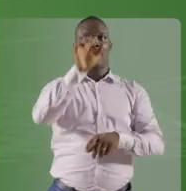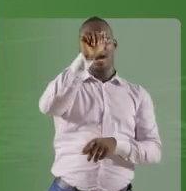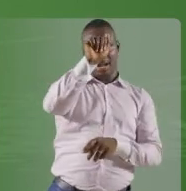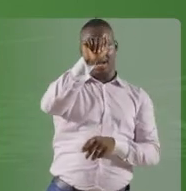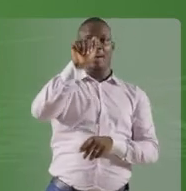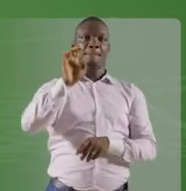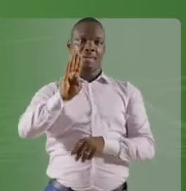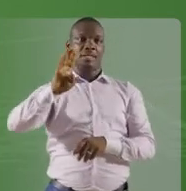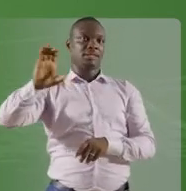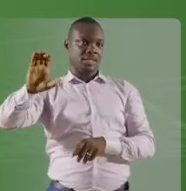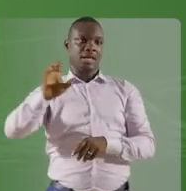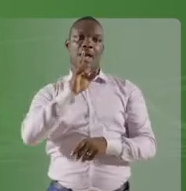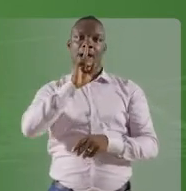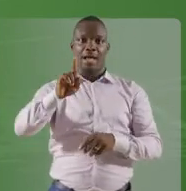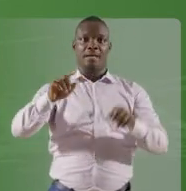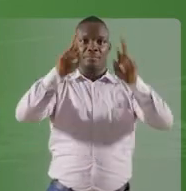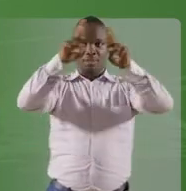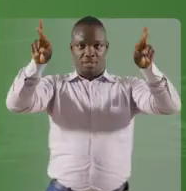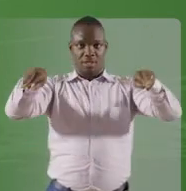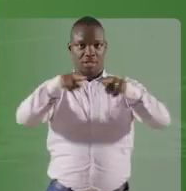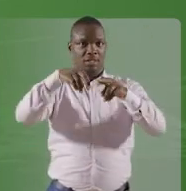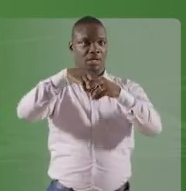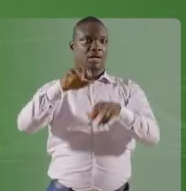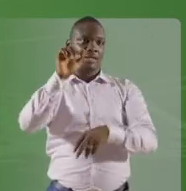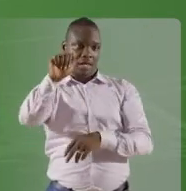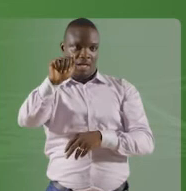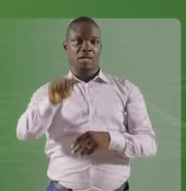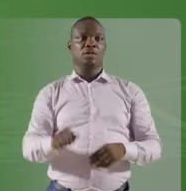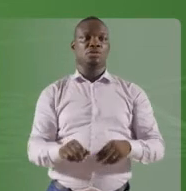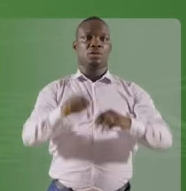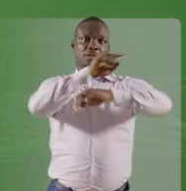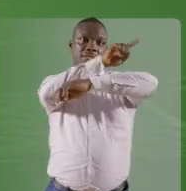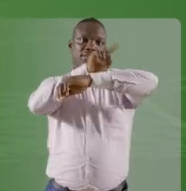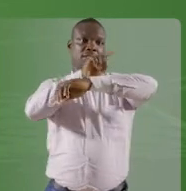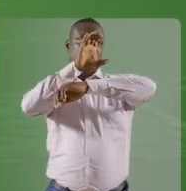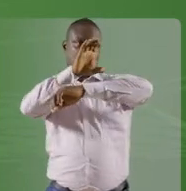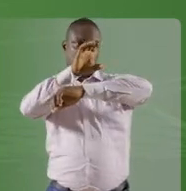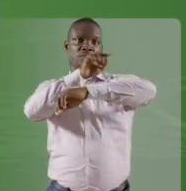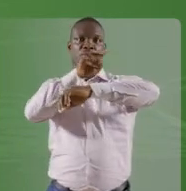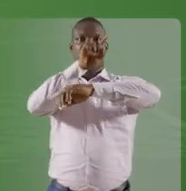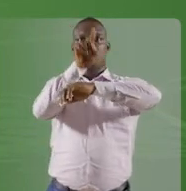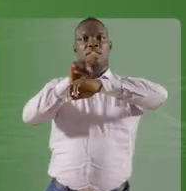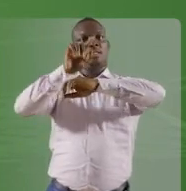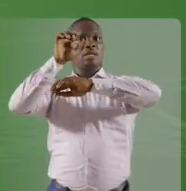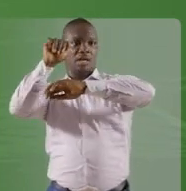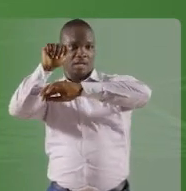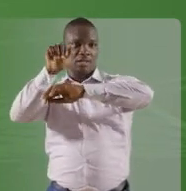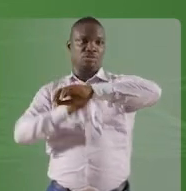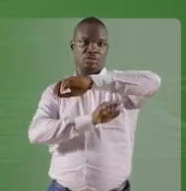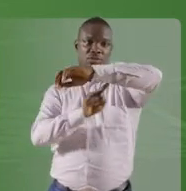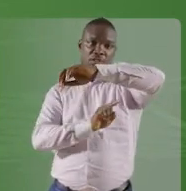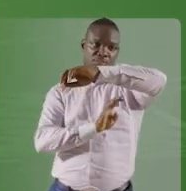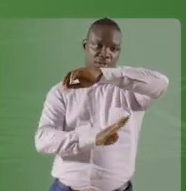en A, cela va conduire au rapport ZC moins ZA sur